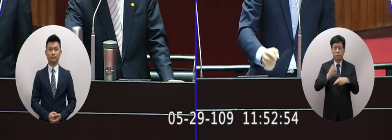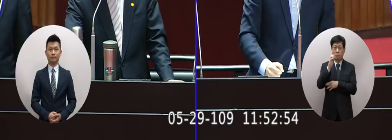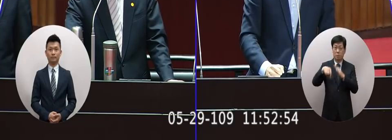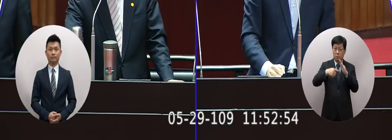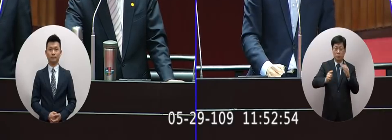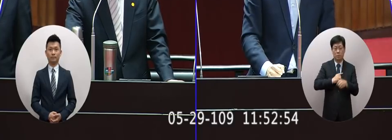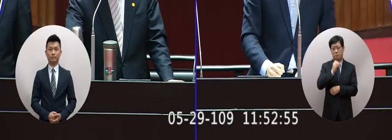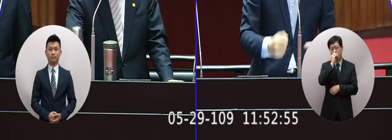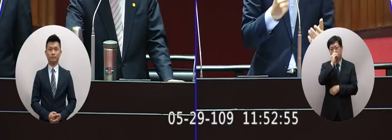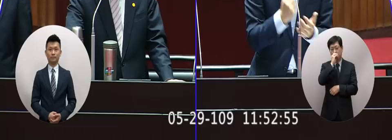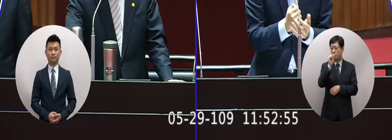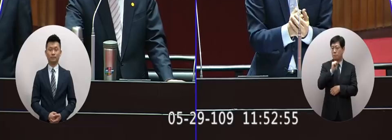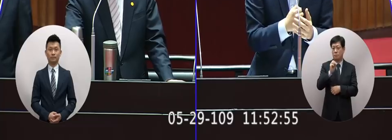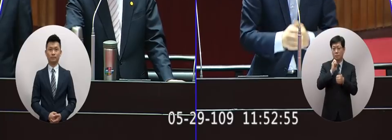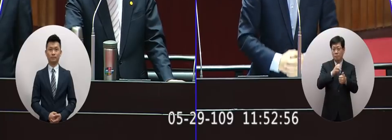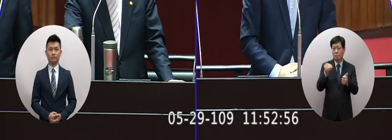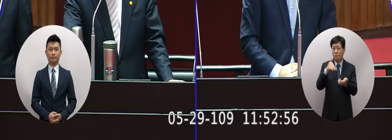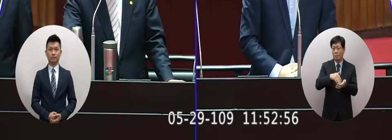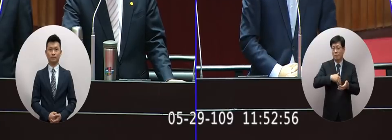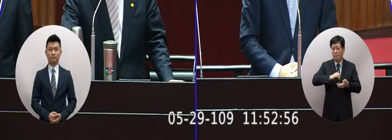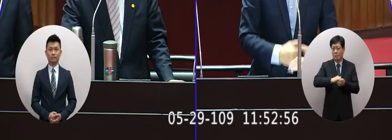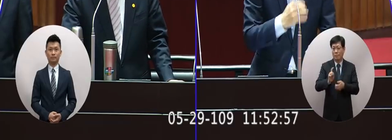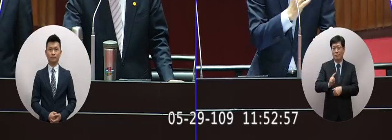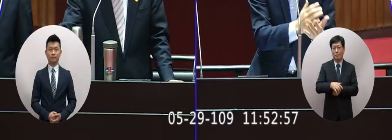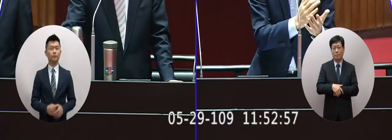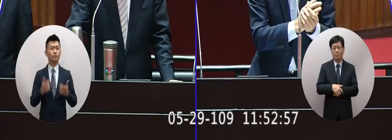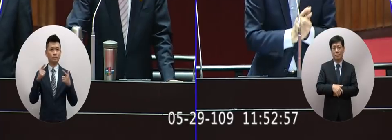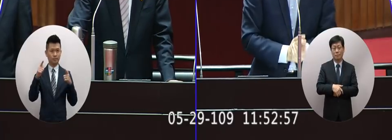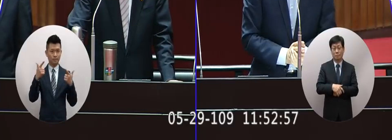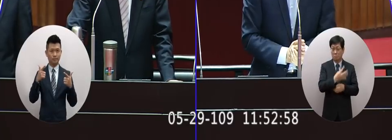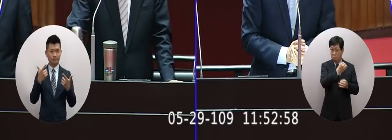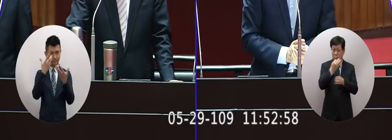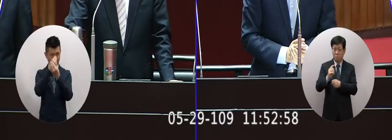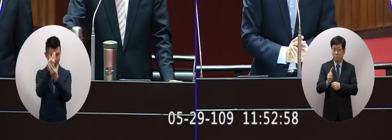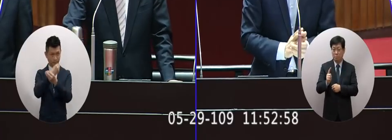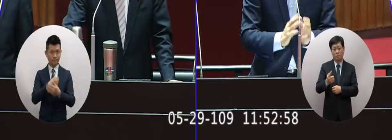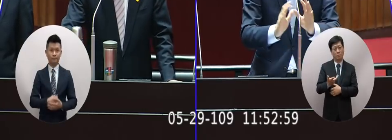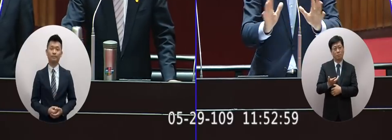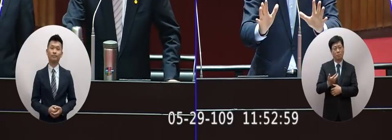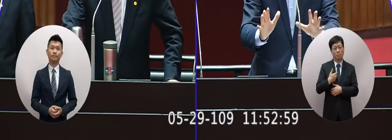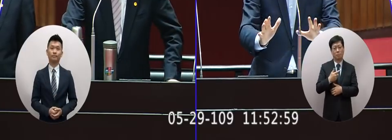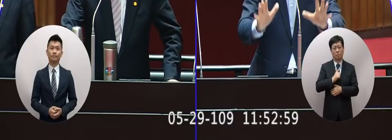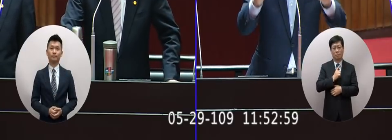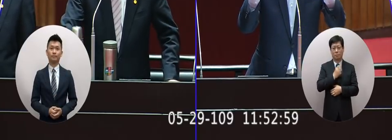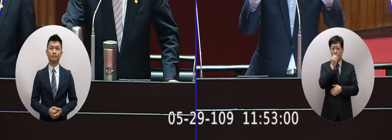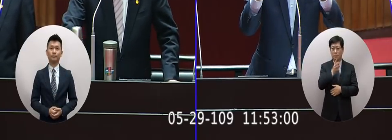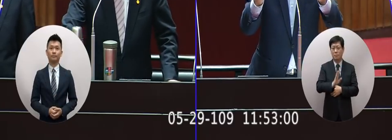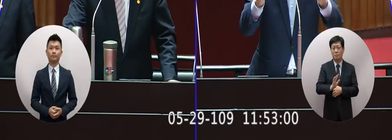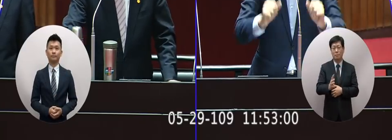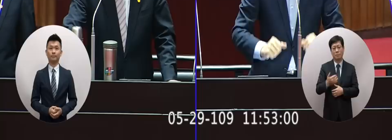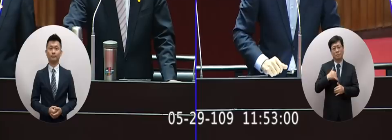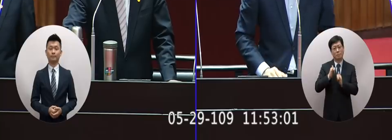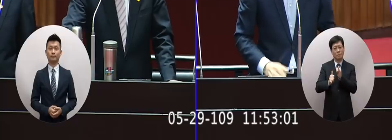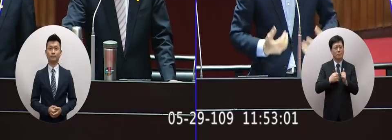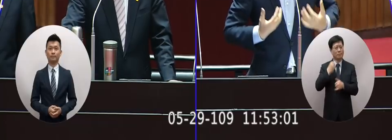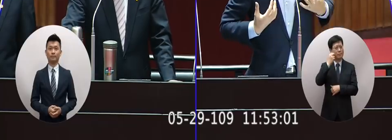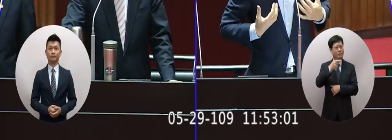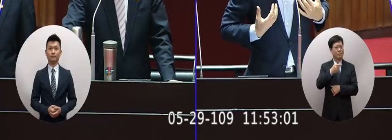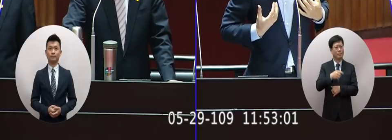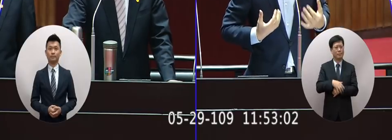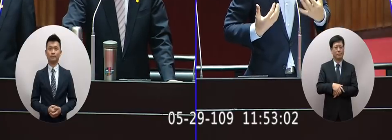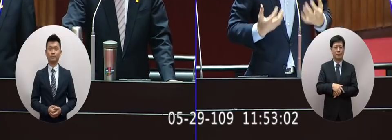政院不愿意告诉大家你到底要怎么做， 不是这样， 其程是怎么样都不愿意透露，所以民众才会觉